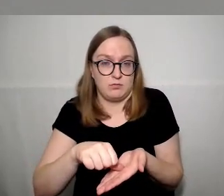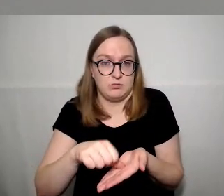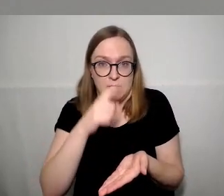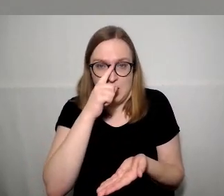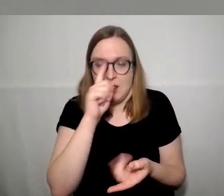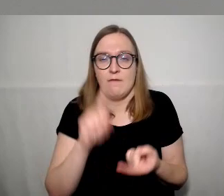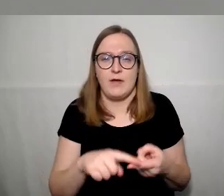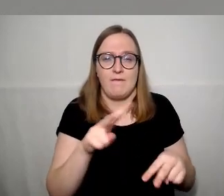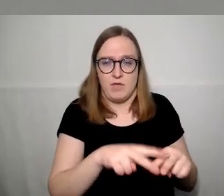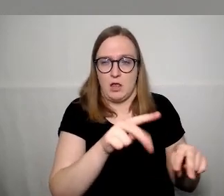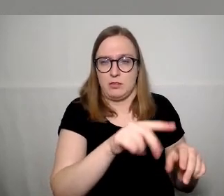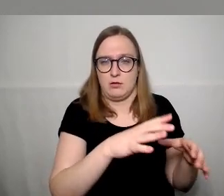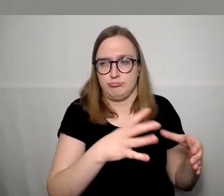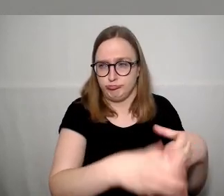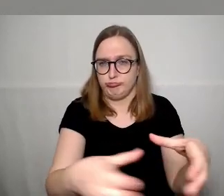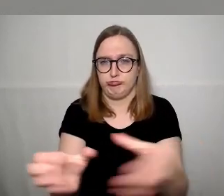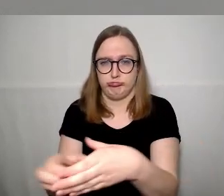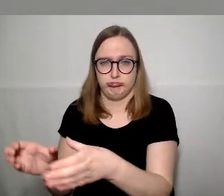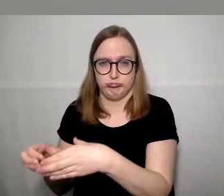teritorijose, tai būtinai reikia